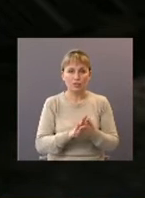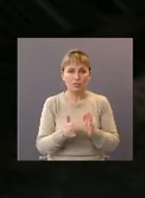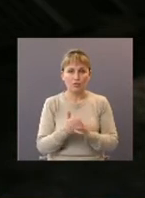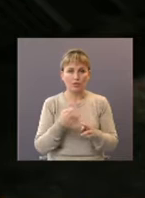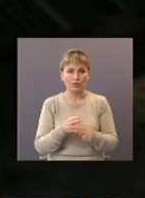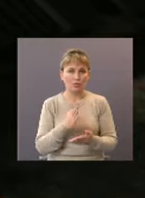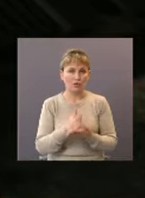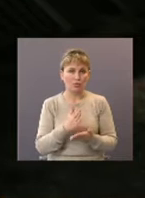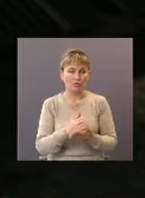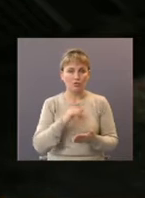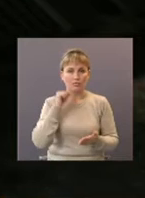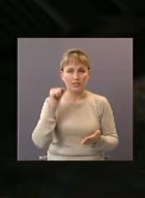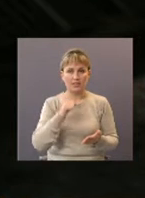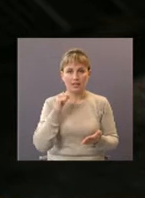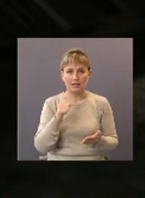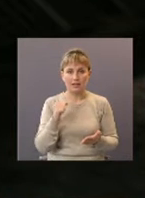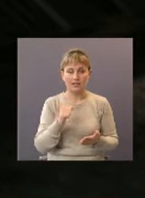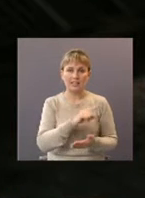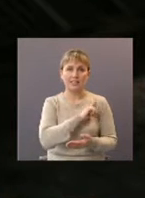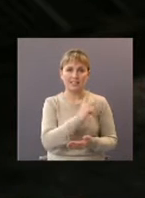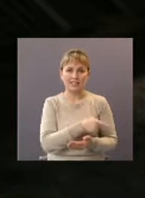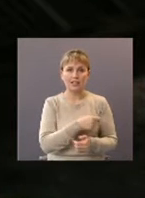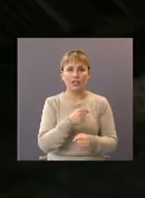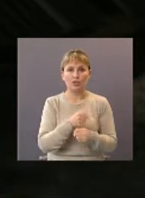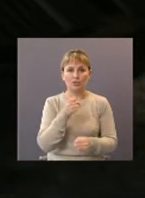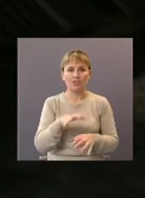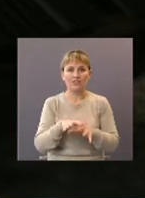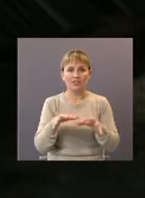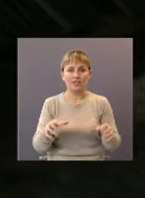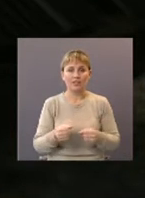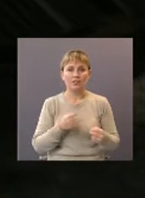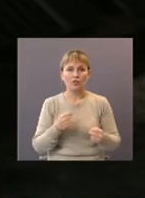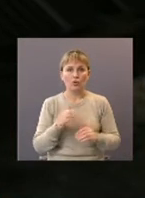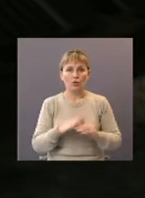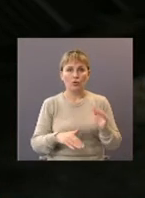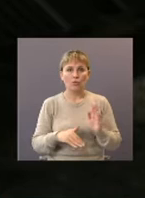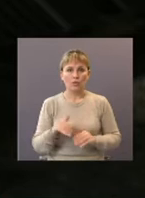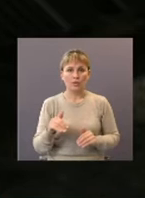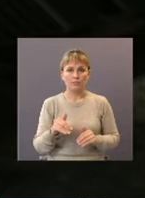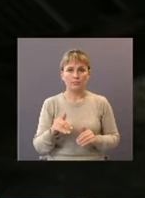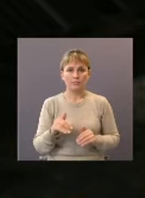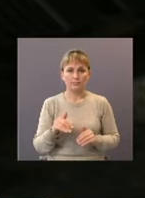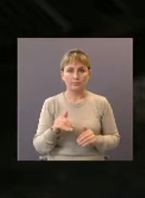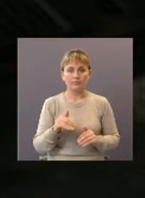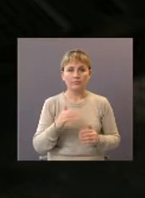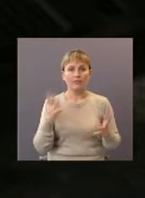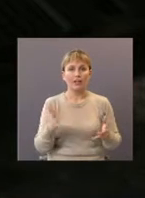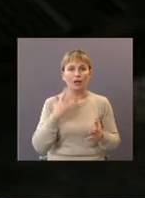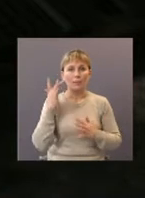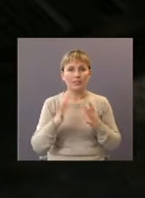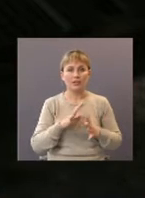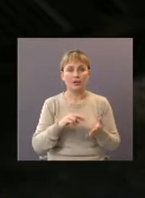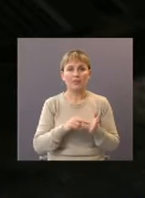находится Узбекистан. То есть сильная, жесткая власть, твердая рука, подавление инакомыслия,